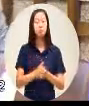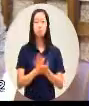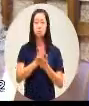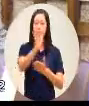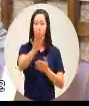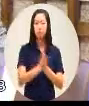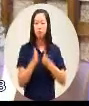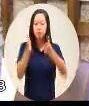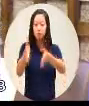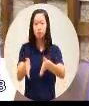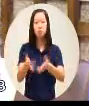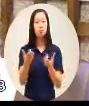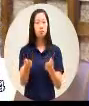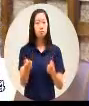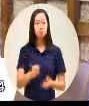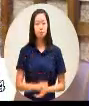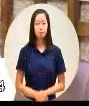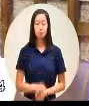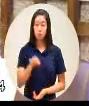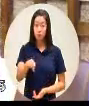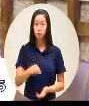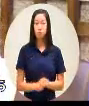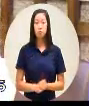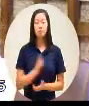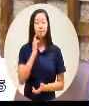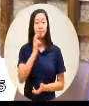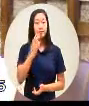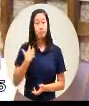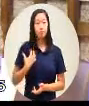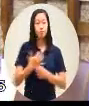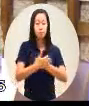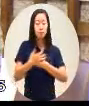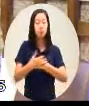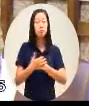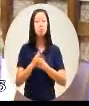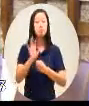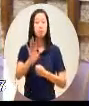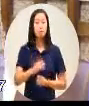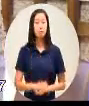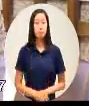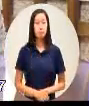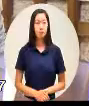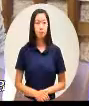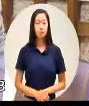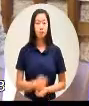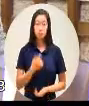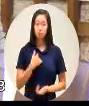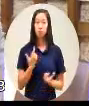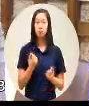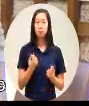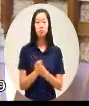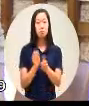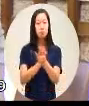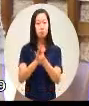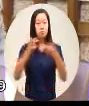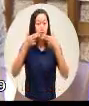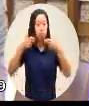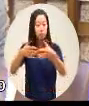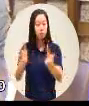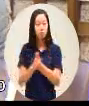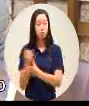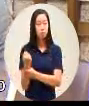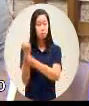趋势了。因为这个有宪法的保障，一本地有保障啊，所以我要在这边替我们的同胞来争